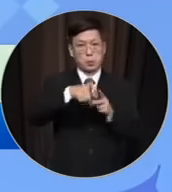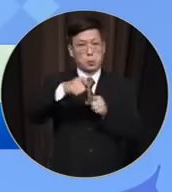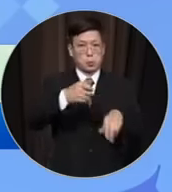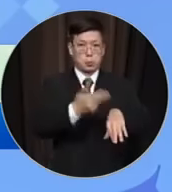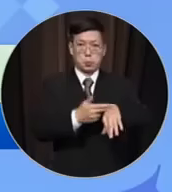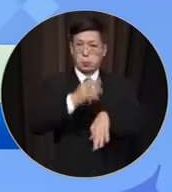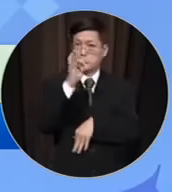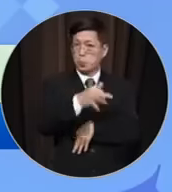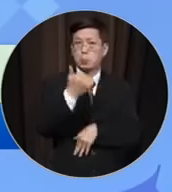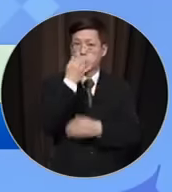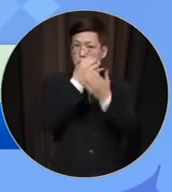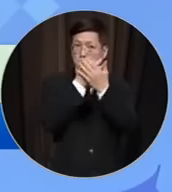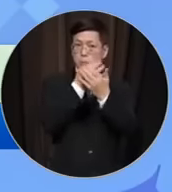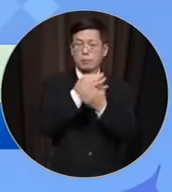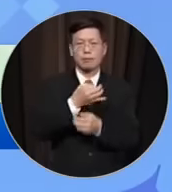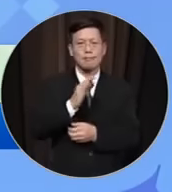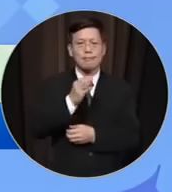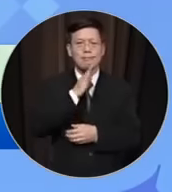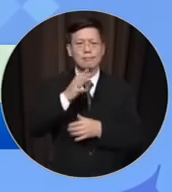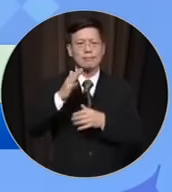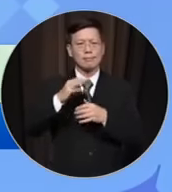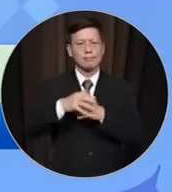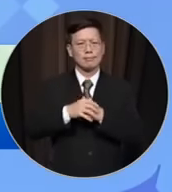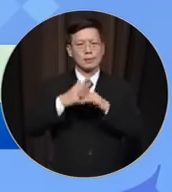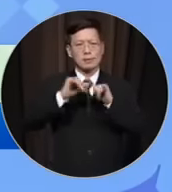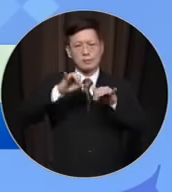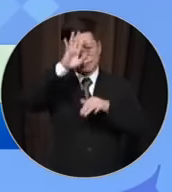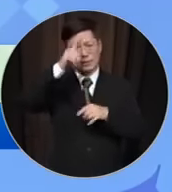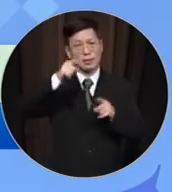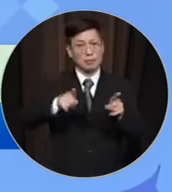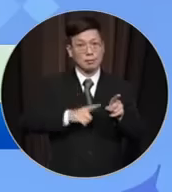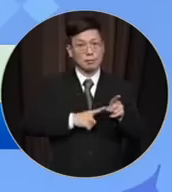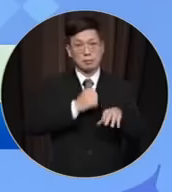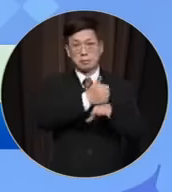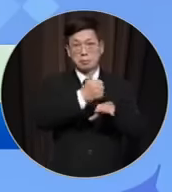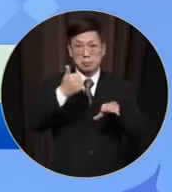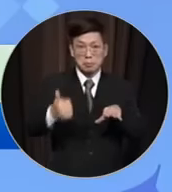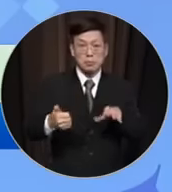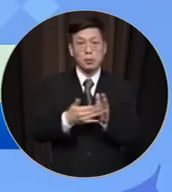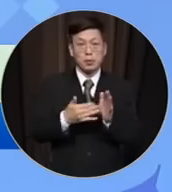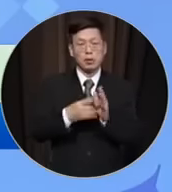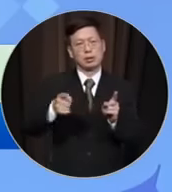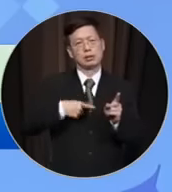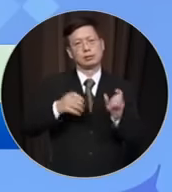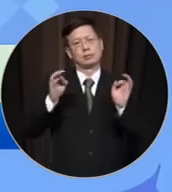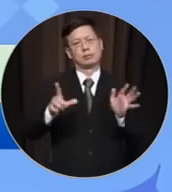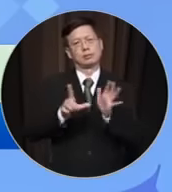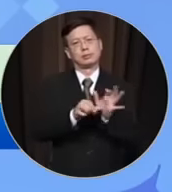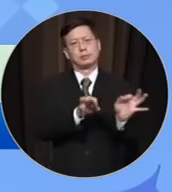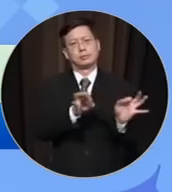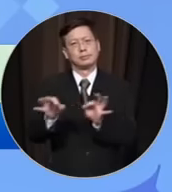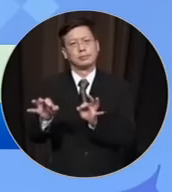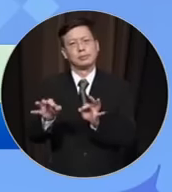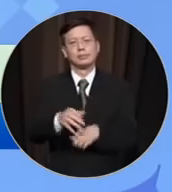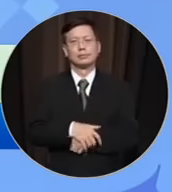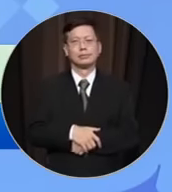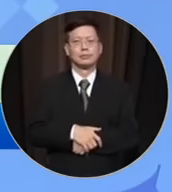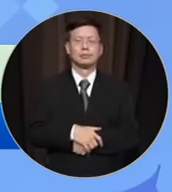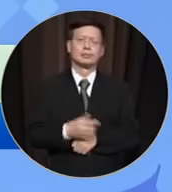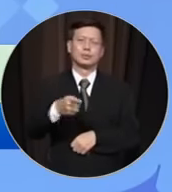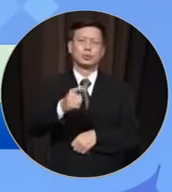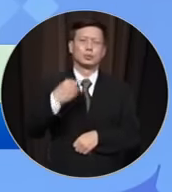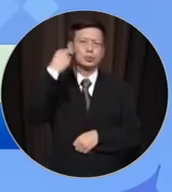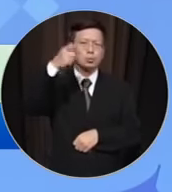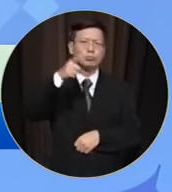高又能够省钱，但是在民进党执政的时候工程延宕又浪费钱。我想执政者的决